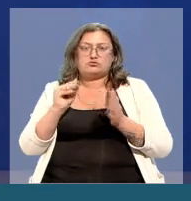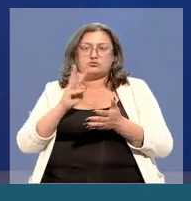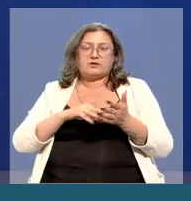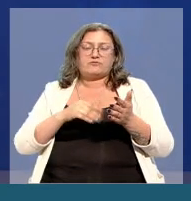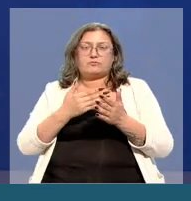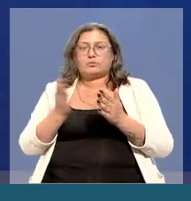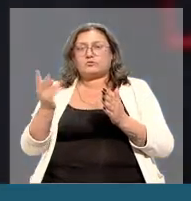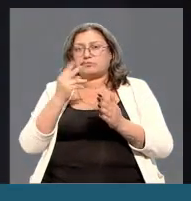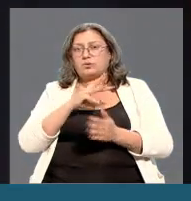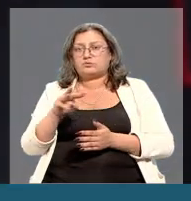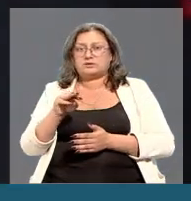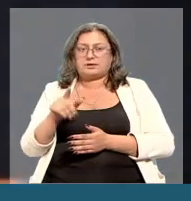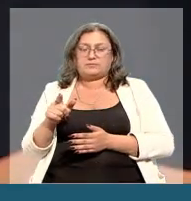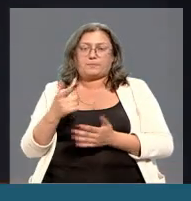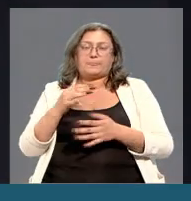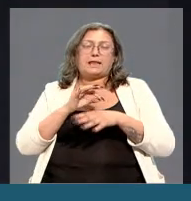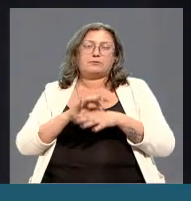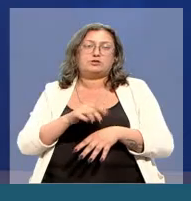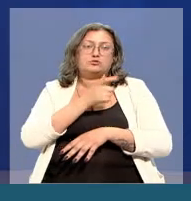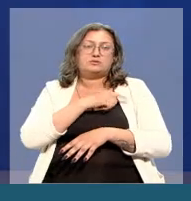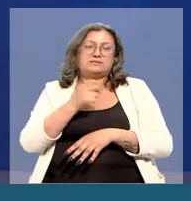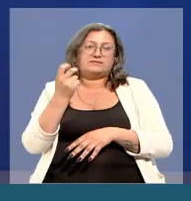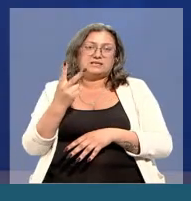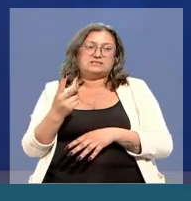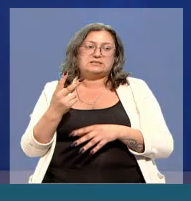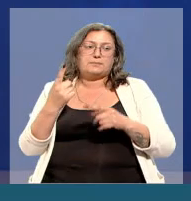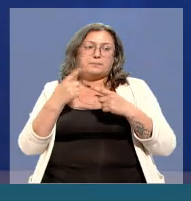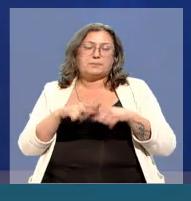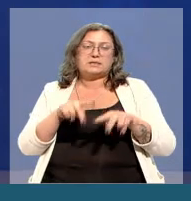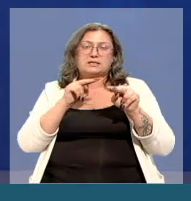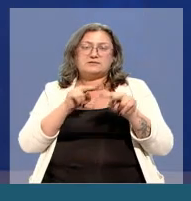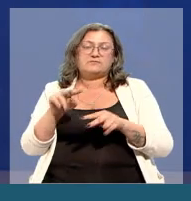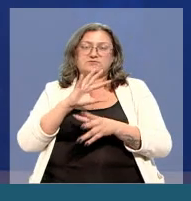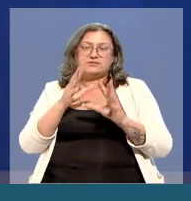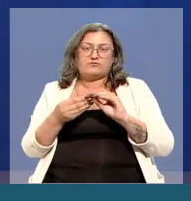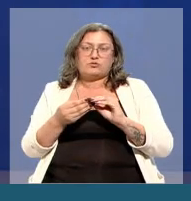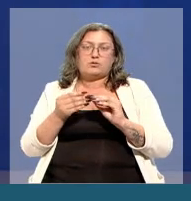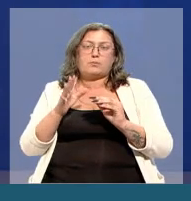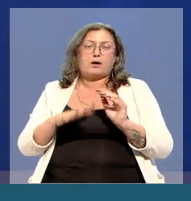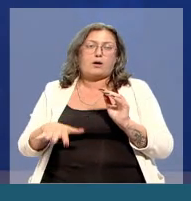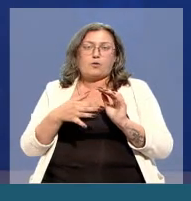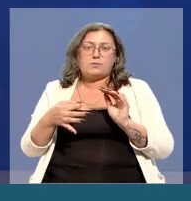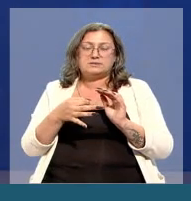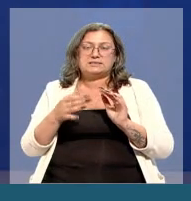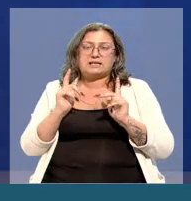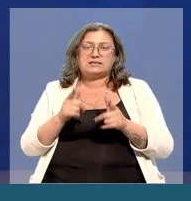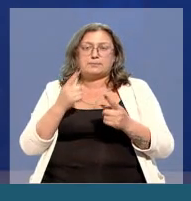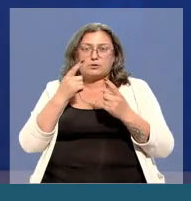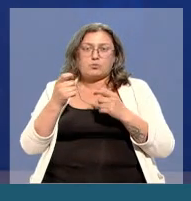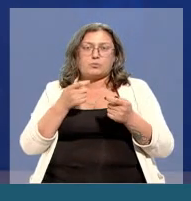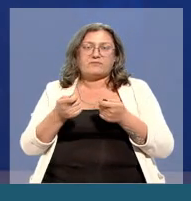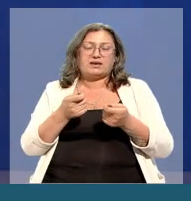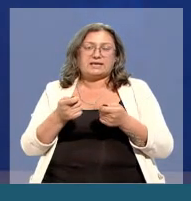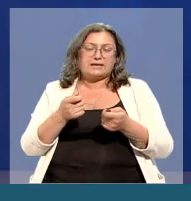составила более 2 миллионов тенге. Осуществляется дежурство 12 механизированных дозоров. Всего их организовано по области, согласно данным управления